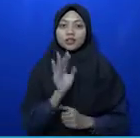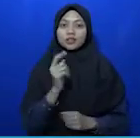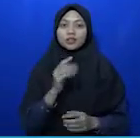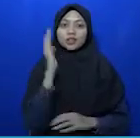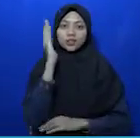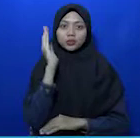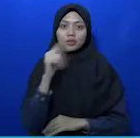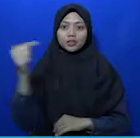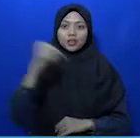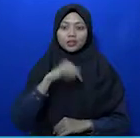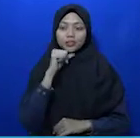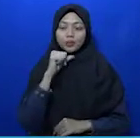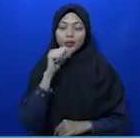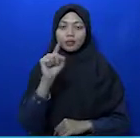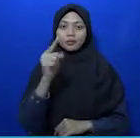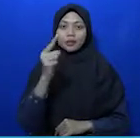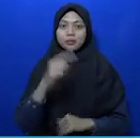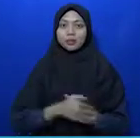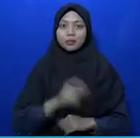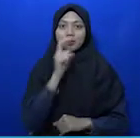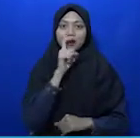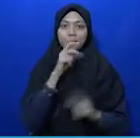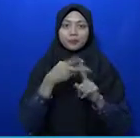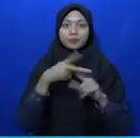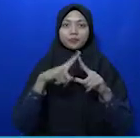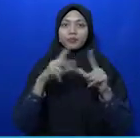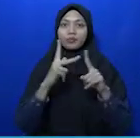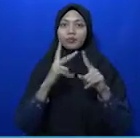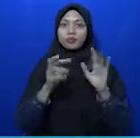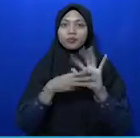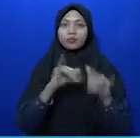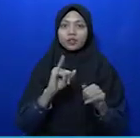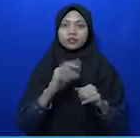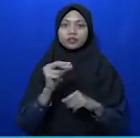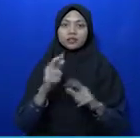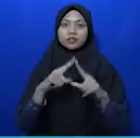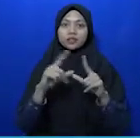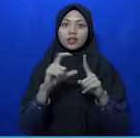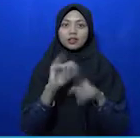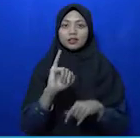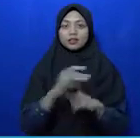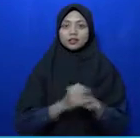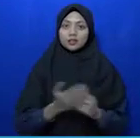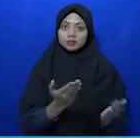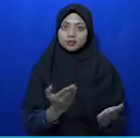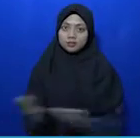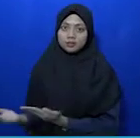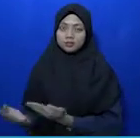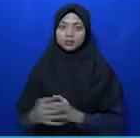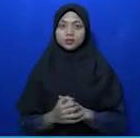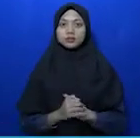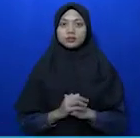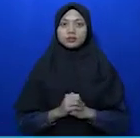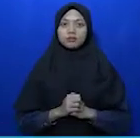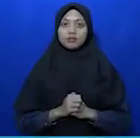yang sudah hadir. Yang pertama Pak Fahmi Radi, kami persilakan untuk masuk. Oh